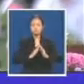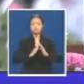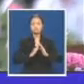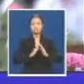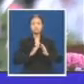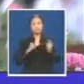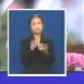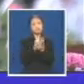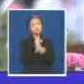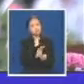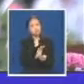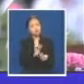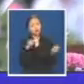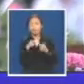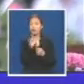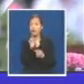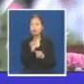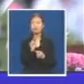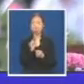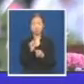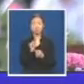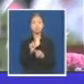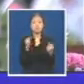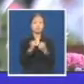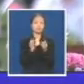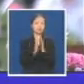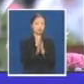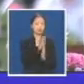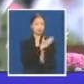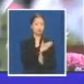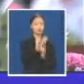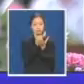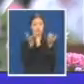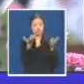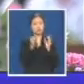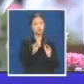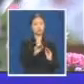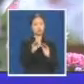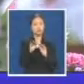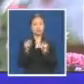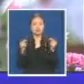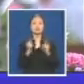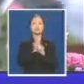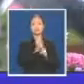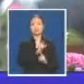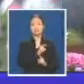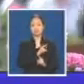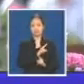ทรัพย์ในการสอนธรรมะตามหลักพระพุทธศาสนากลุ่มสัจจะสะสมทรัพ